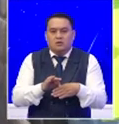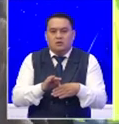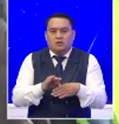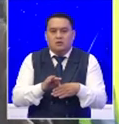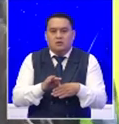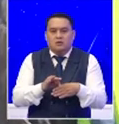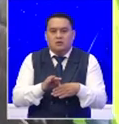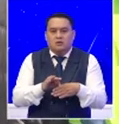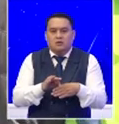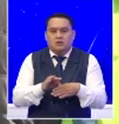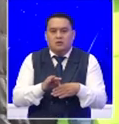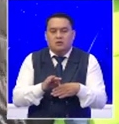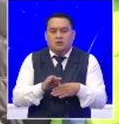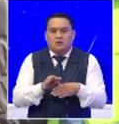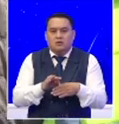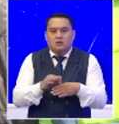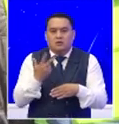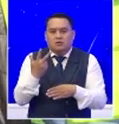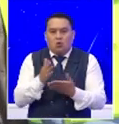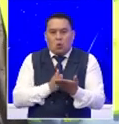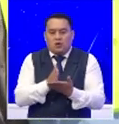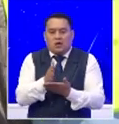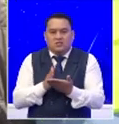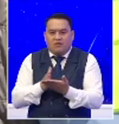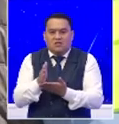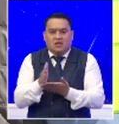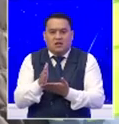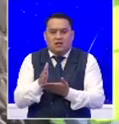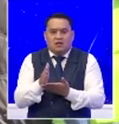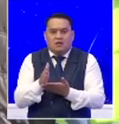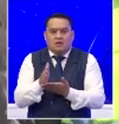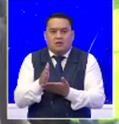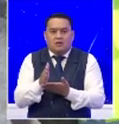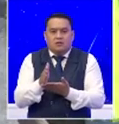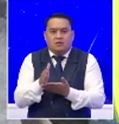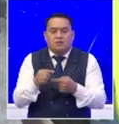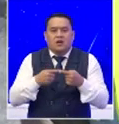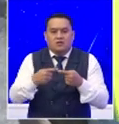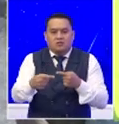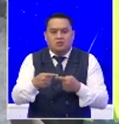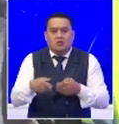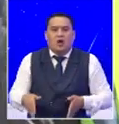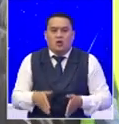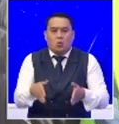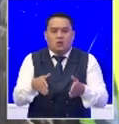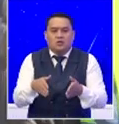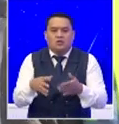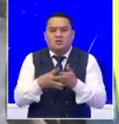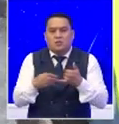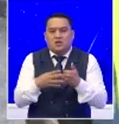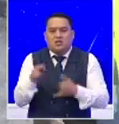строительство развязок, трех развязок по всем протяжении дороги, потом земляные